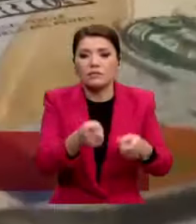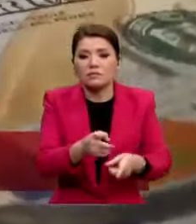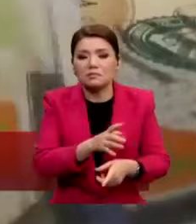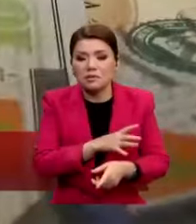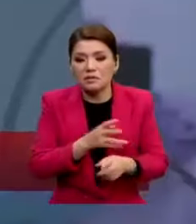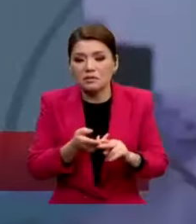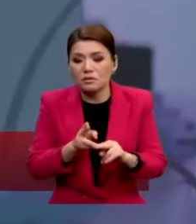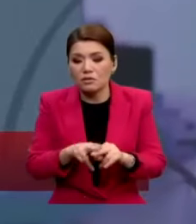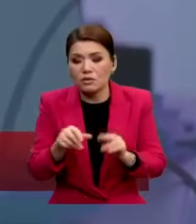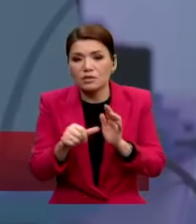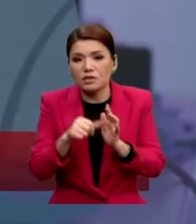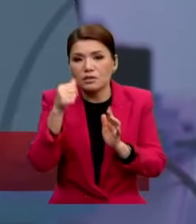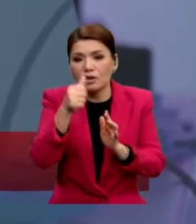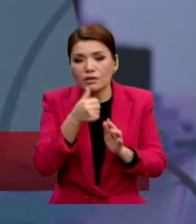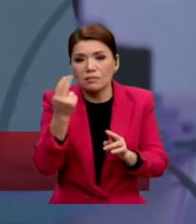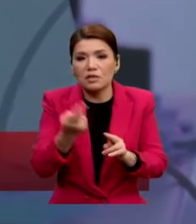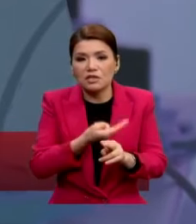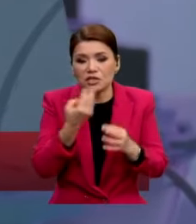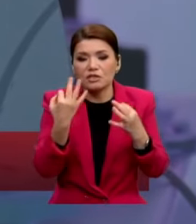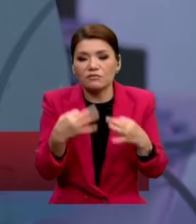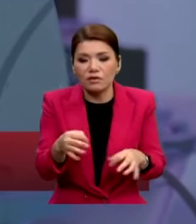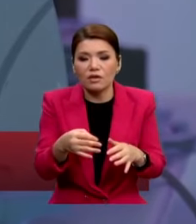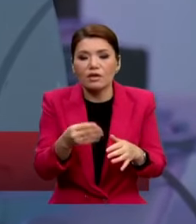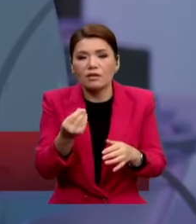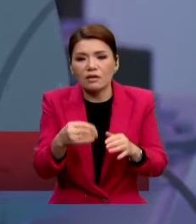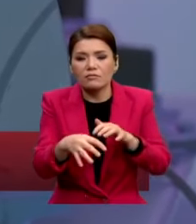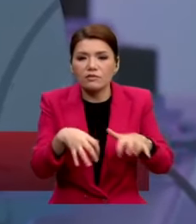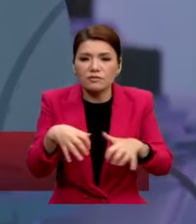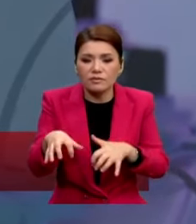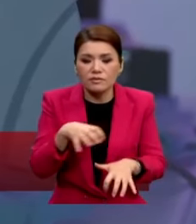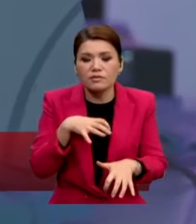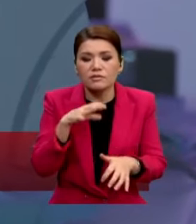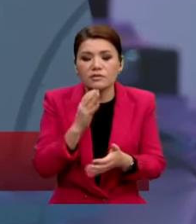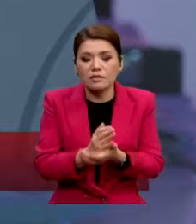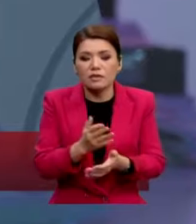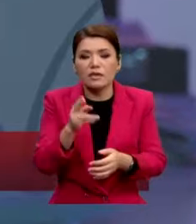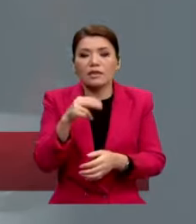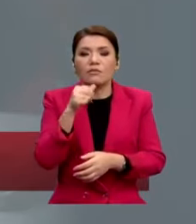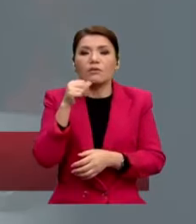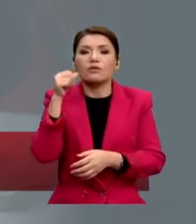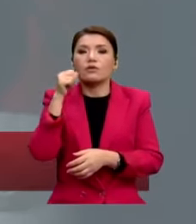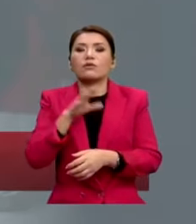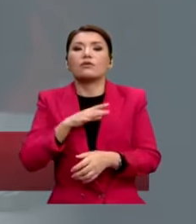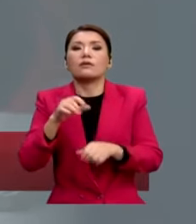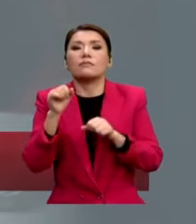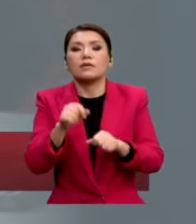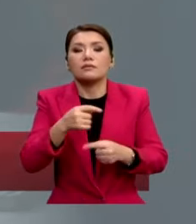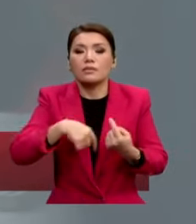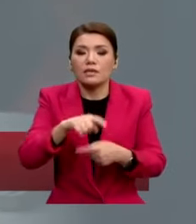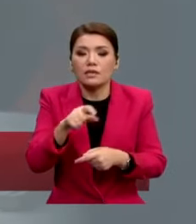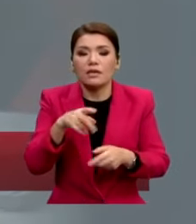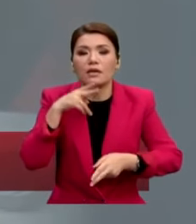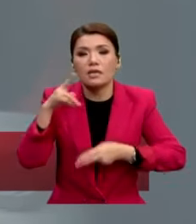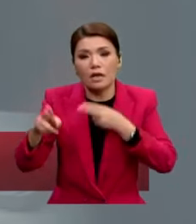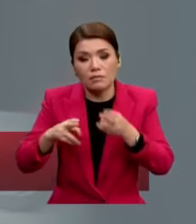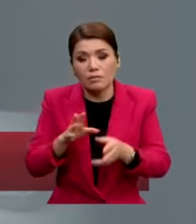Суд приговорил его к 6 годам лишения свободы за хищение в особо крупном размере. Правда, в декабре прошлого года страна защиты бизнесмена подала